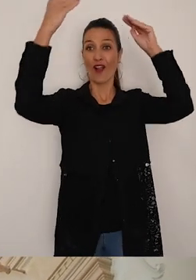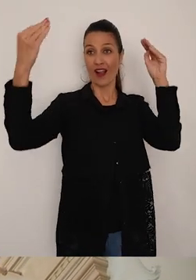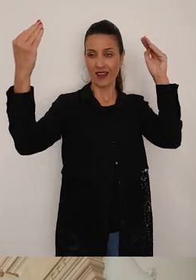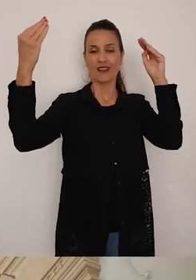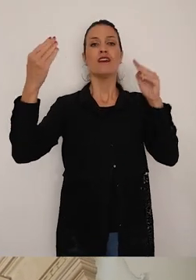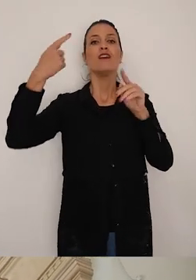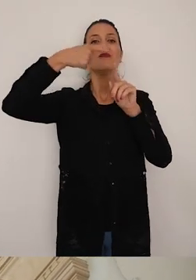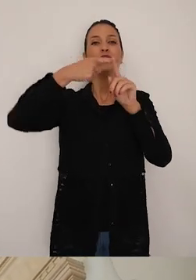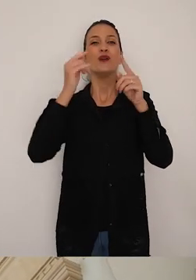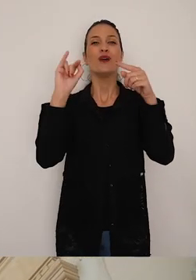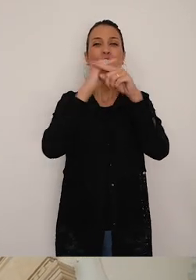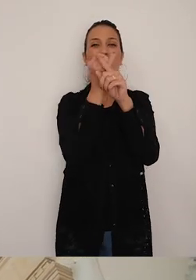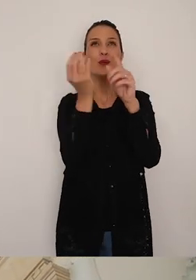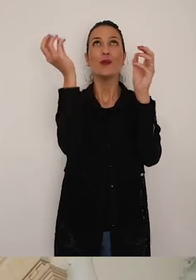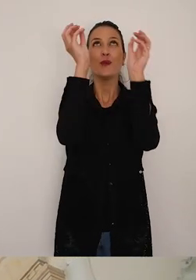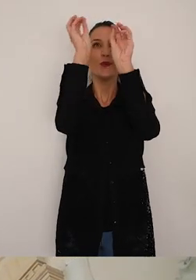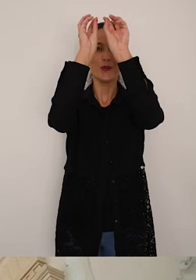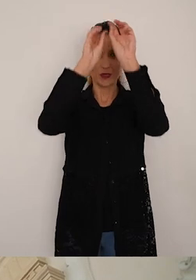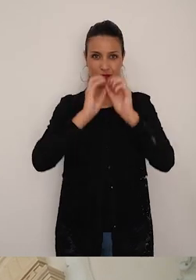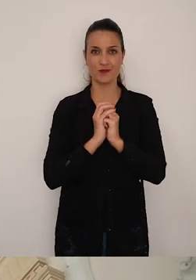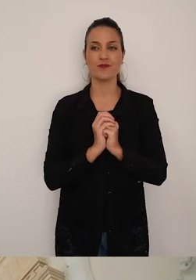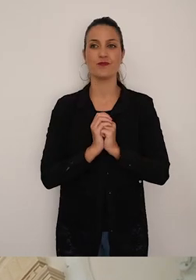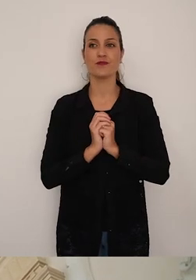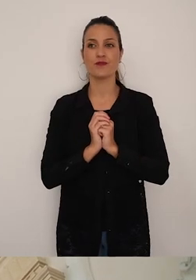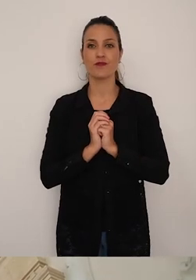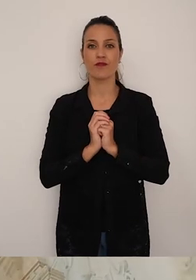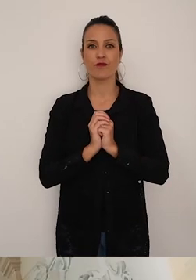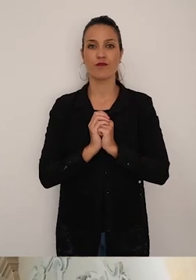stella, impreziosite da raffinate decorazioni.